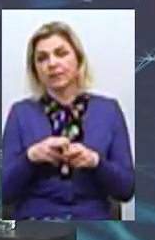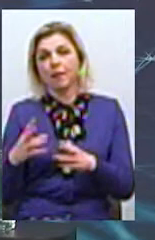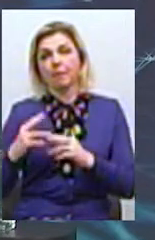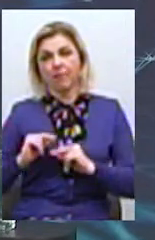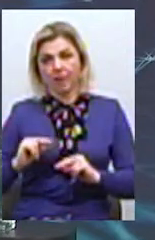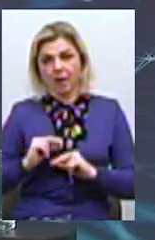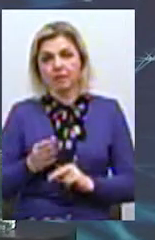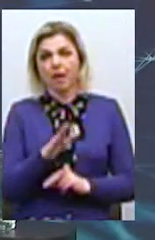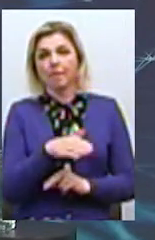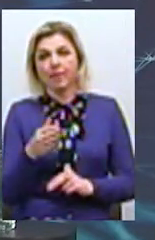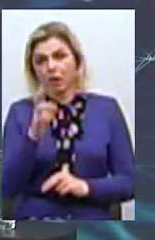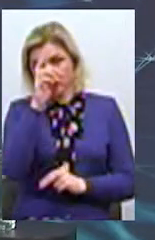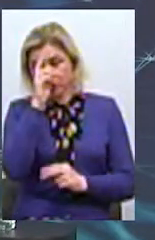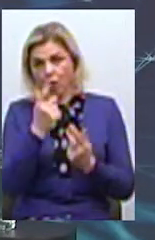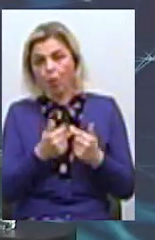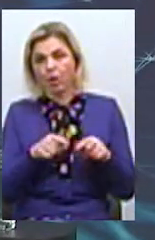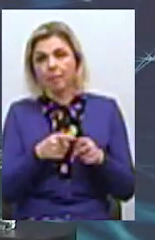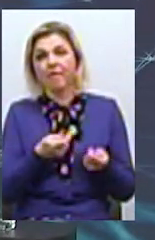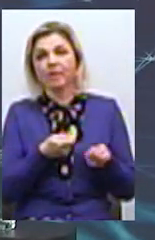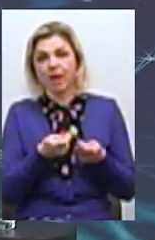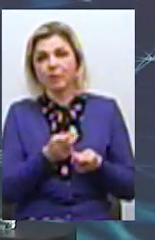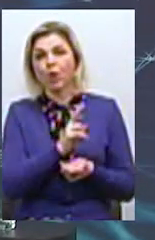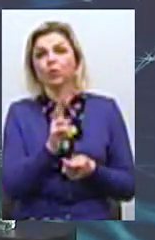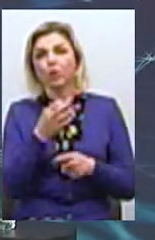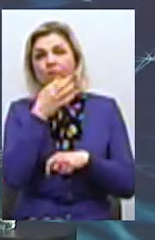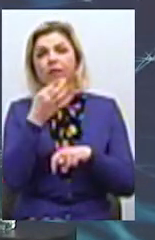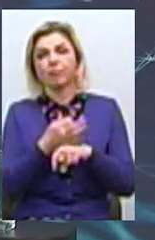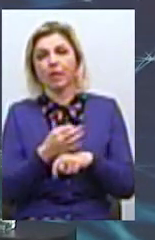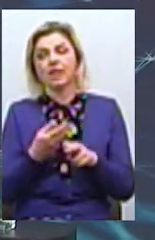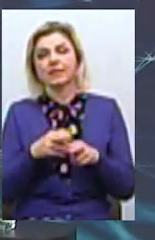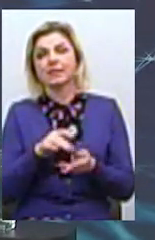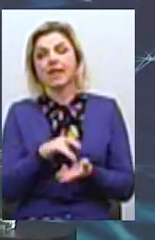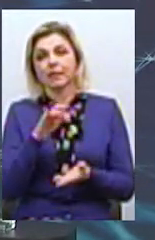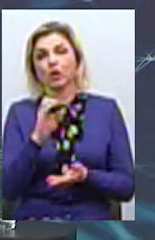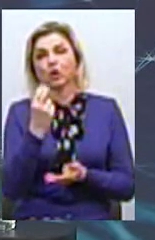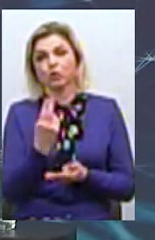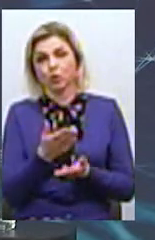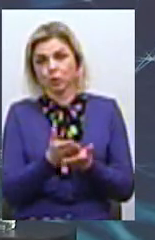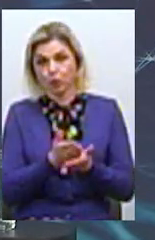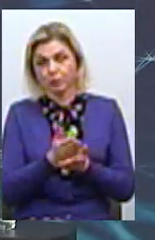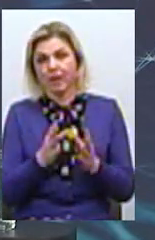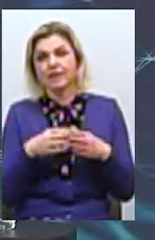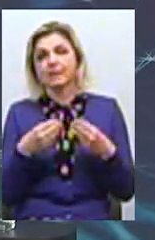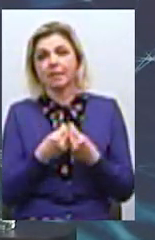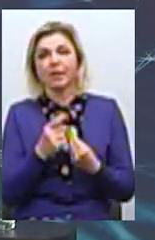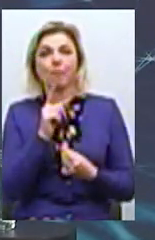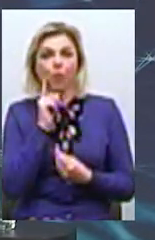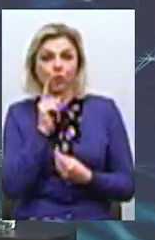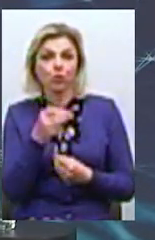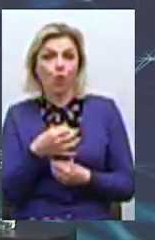співпраця між державними органами влади, які відповідають за це. Це центри соціальних служб, справ сім'ї, дітей та молоді обласний,